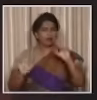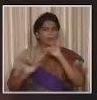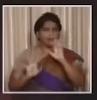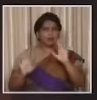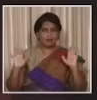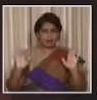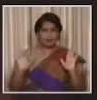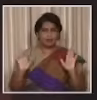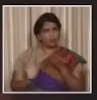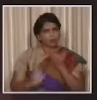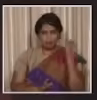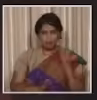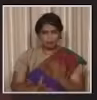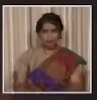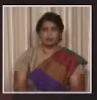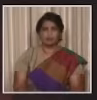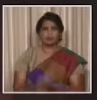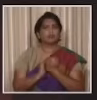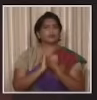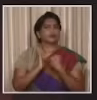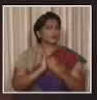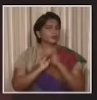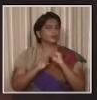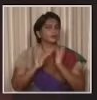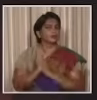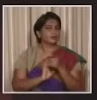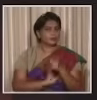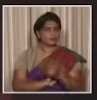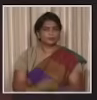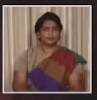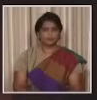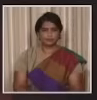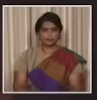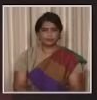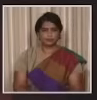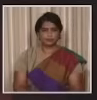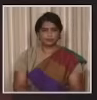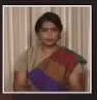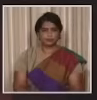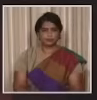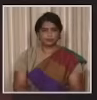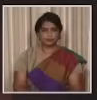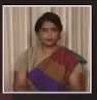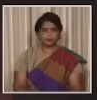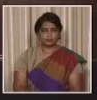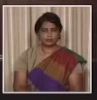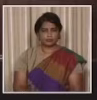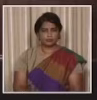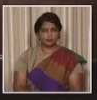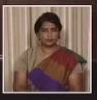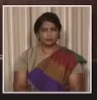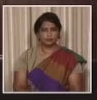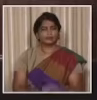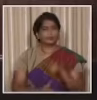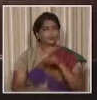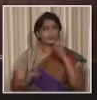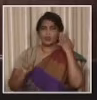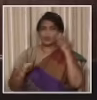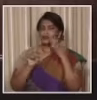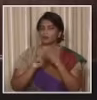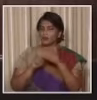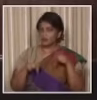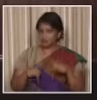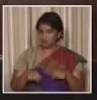අහන්නේ. එහෙම පුළුවන්ද? ගරු අග්‍රාමාත්‍යතුමා. එහෙම පුළුවන්ද? ඔව්. මේ කාරණාව